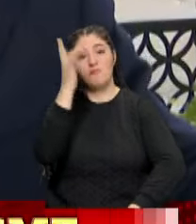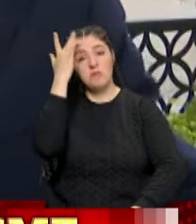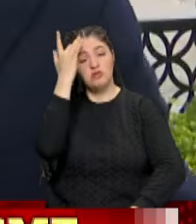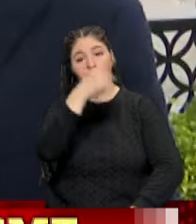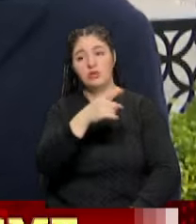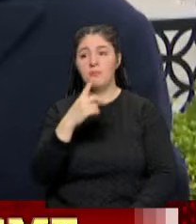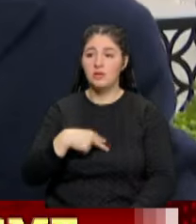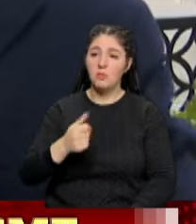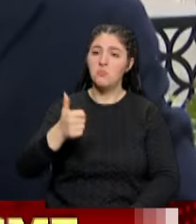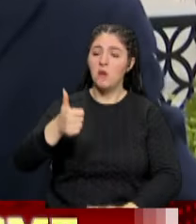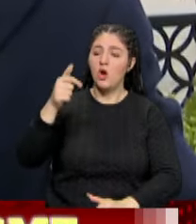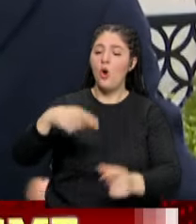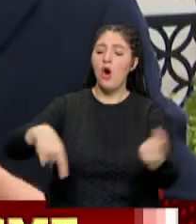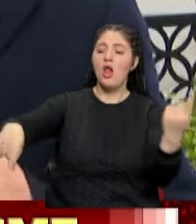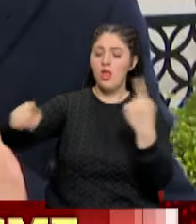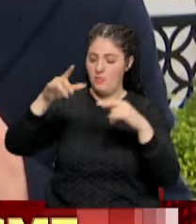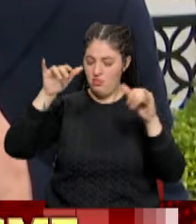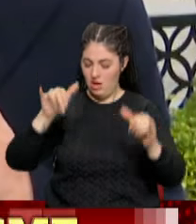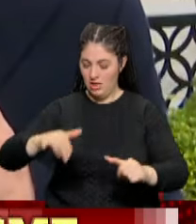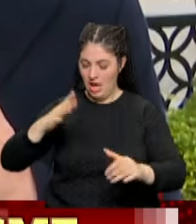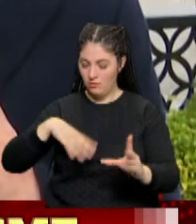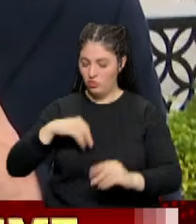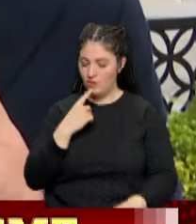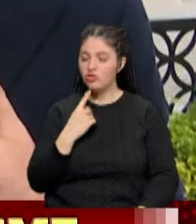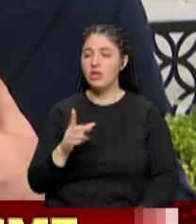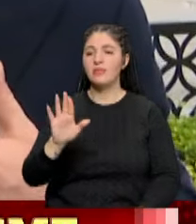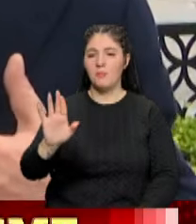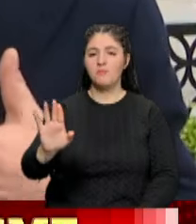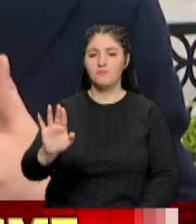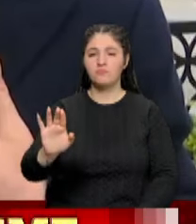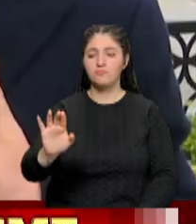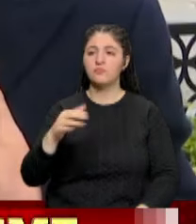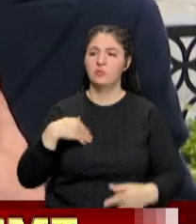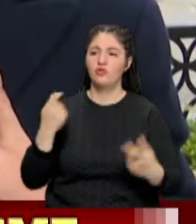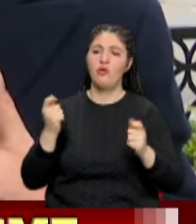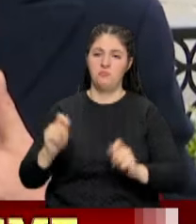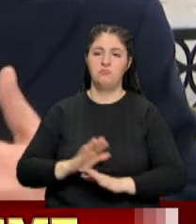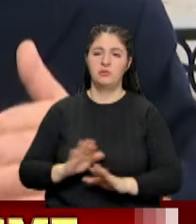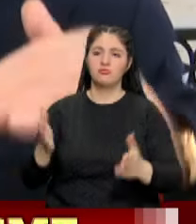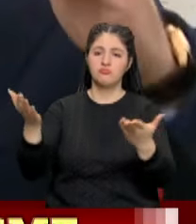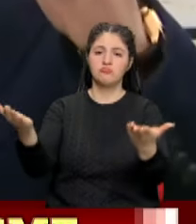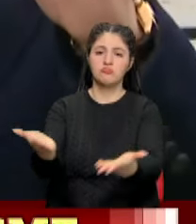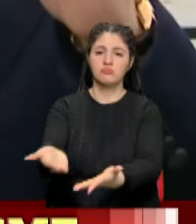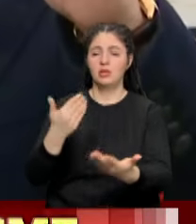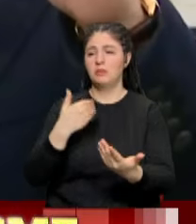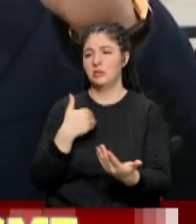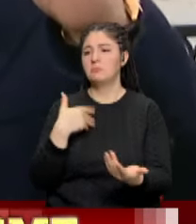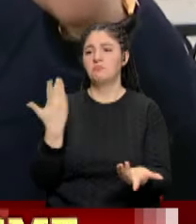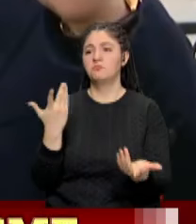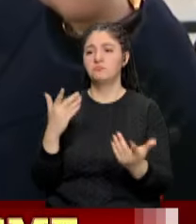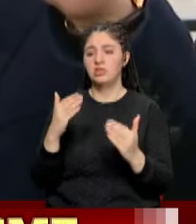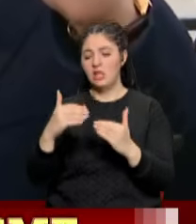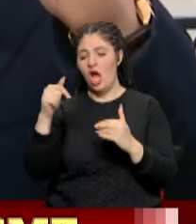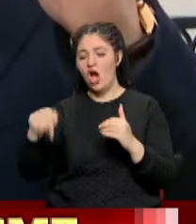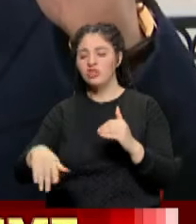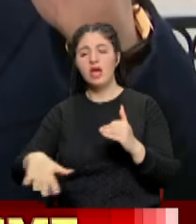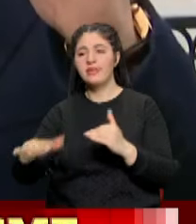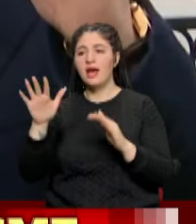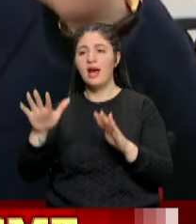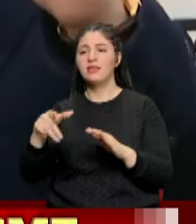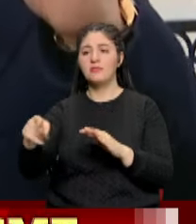belediye başkanı, bakanı, osu busu, hepimiz o zaman diyeceğiz ki tamam, vazifemizi yaptık, artık bizden aşağıda